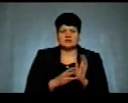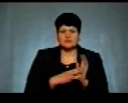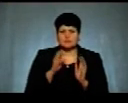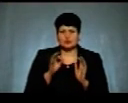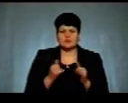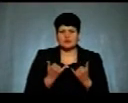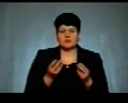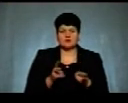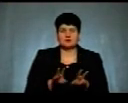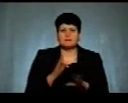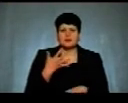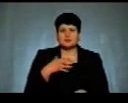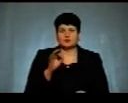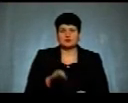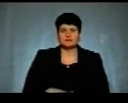68%.